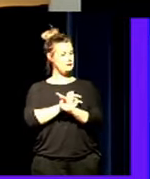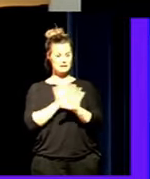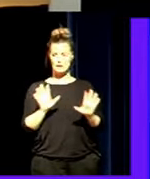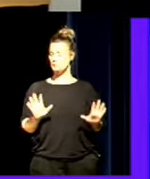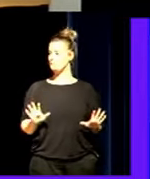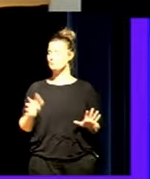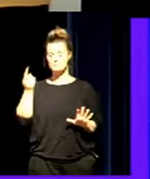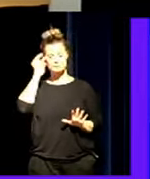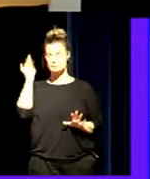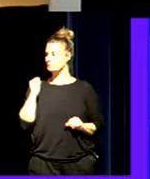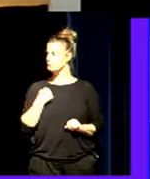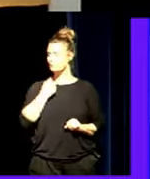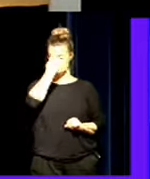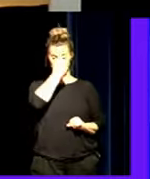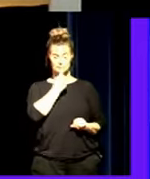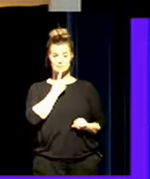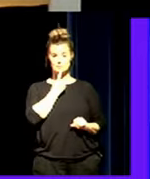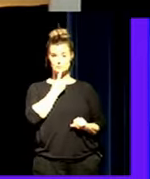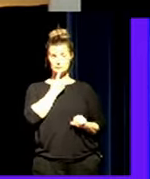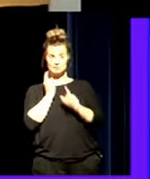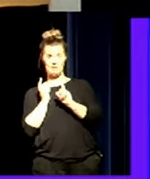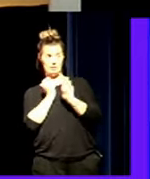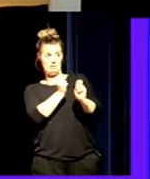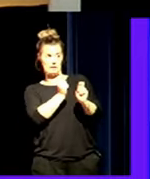da, irudiari ikintzen badugu garrantzi guztia,